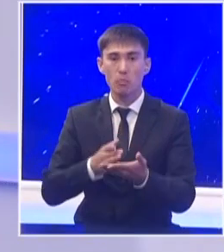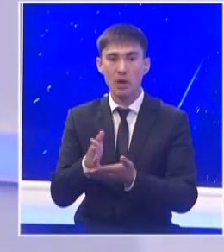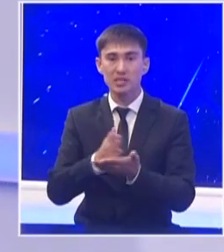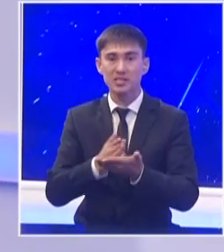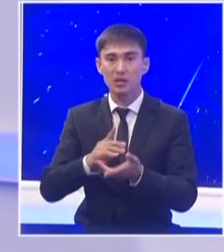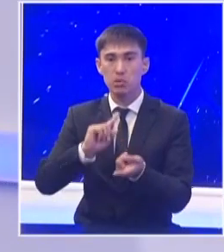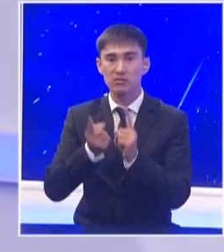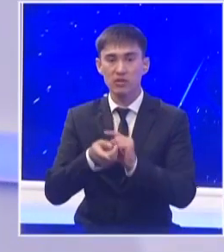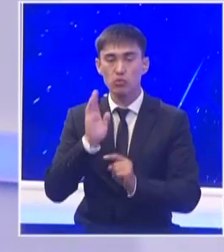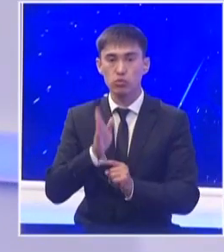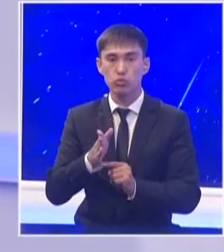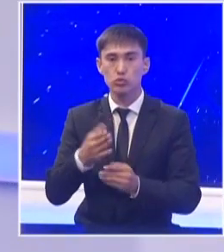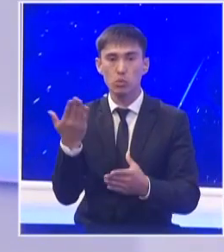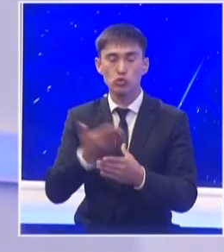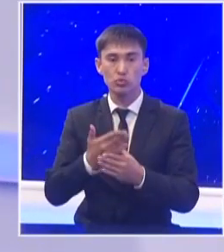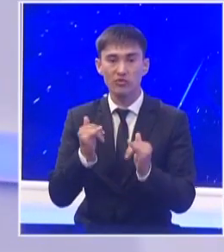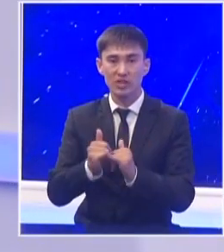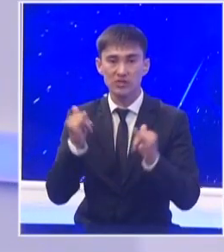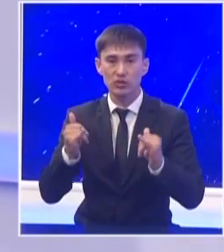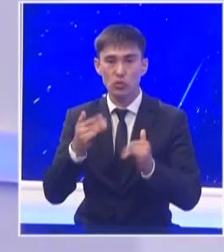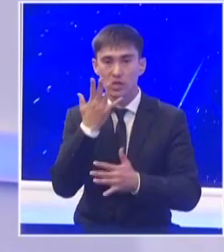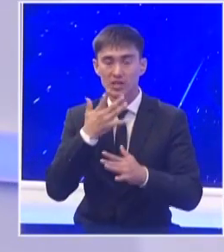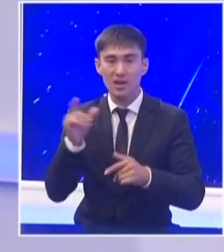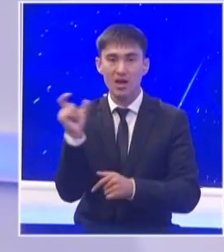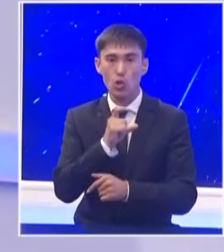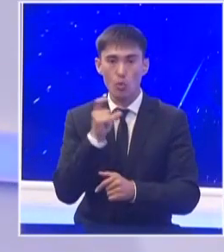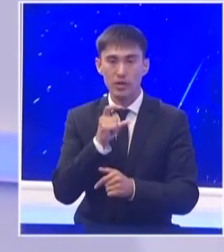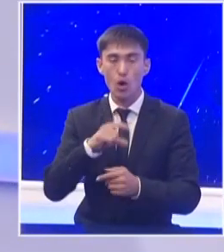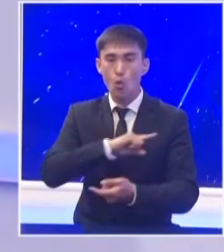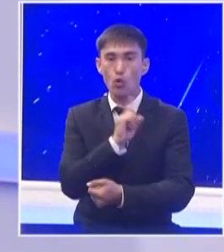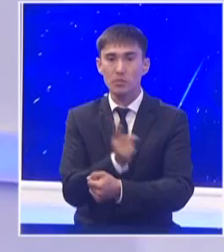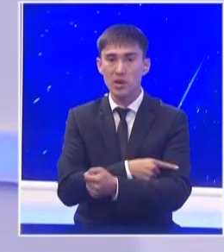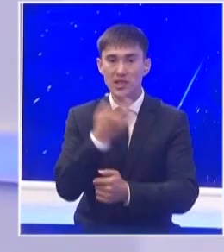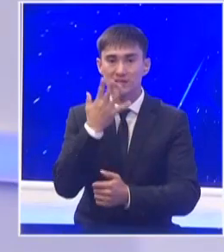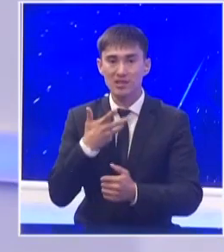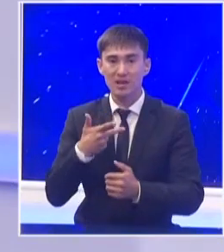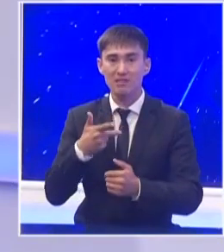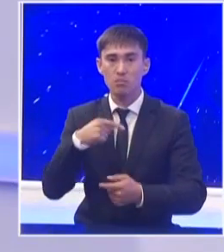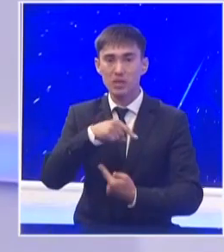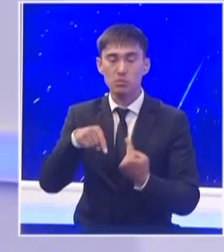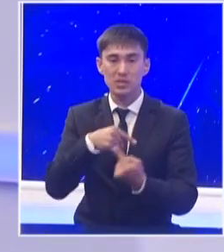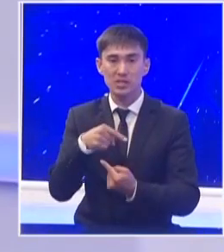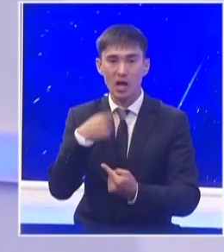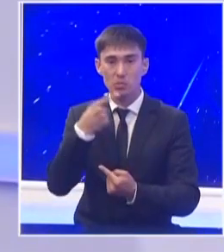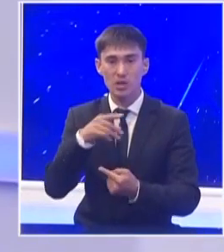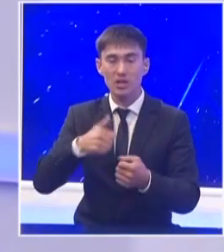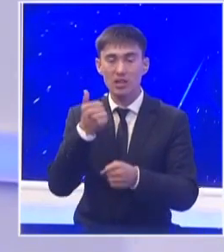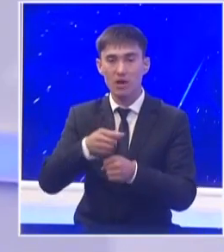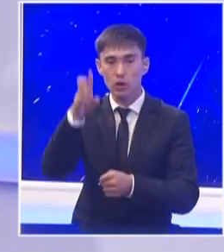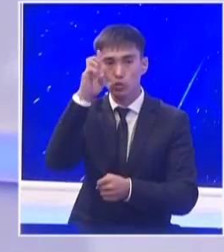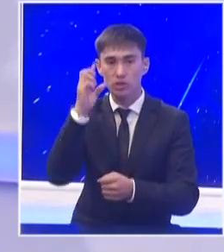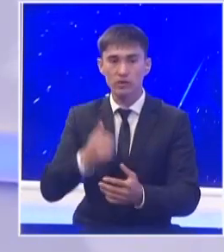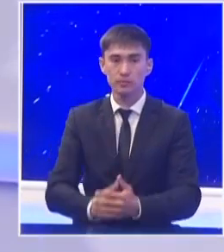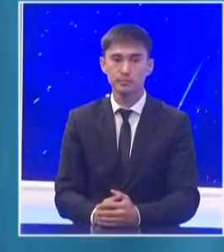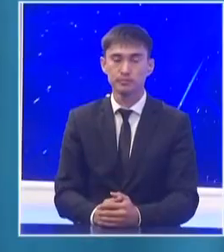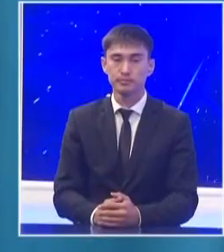политические преобразования будут способствовать развитию национальной экономики, укреплению национального предпринимательства, отметил глава государства.